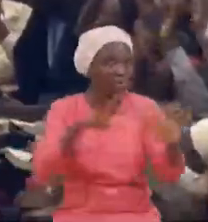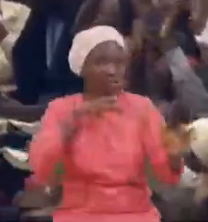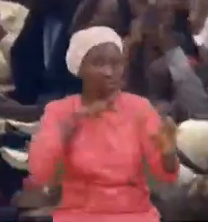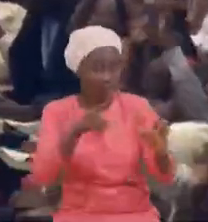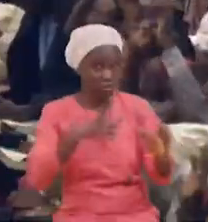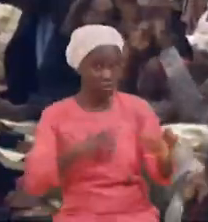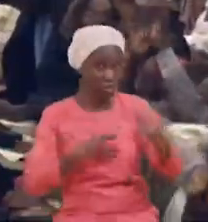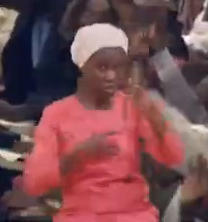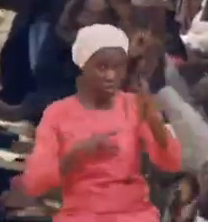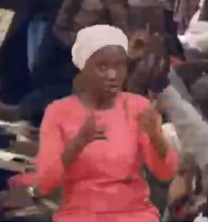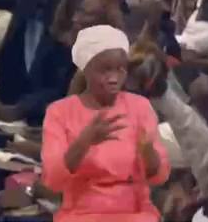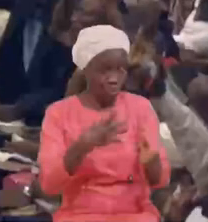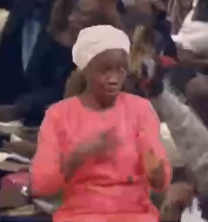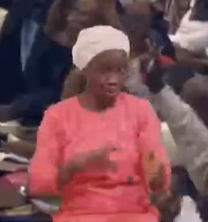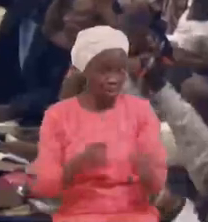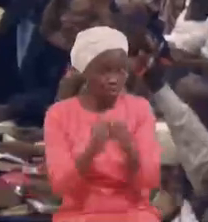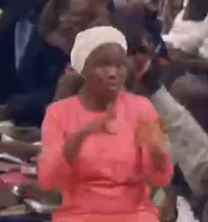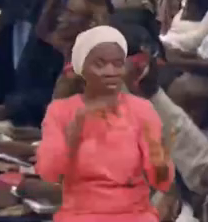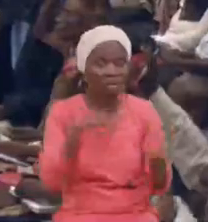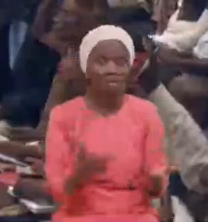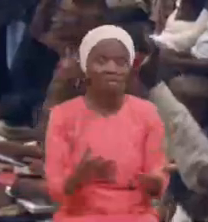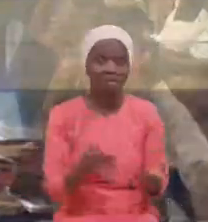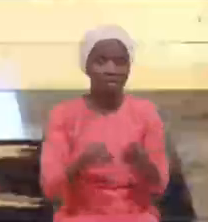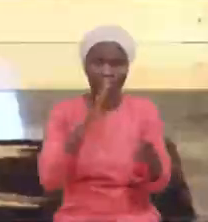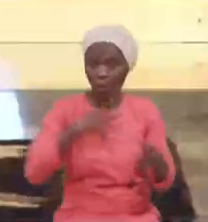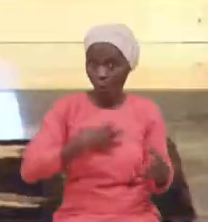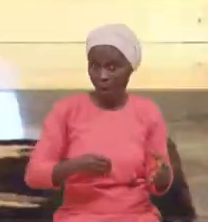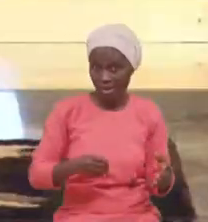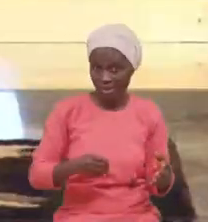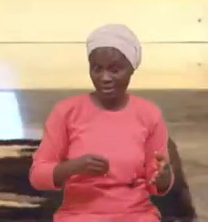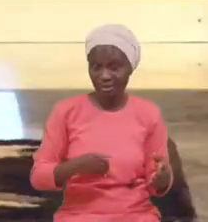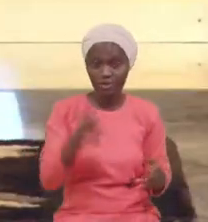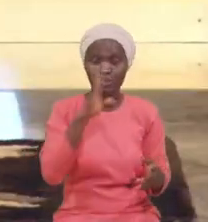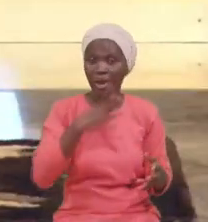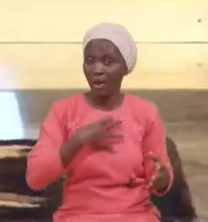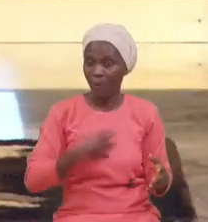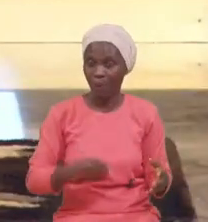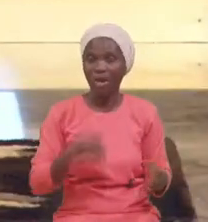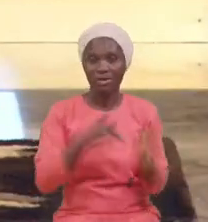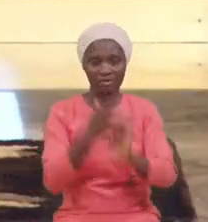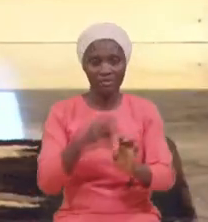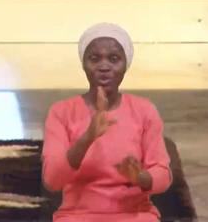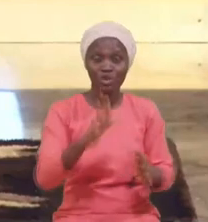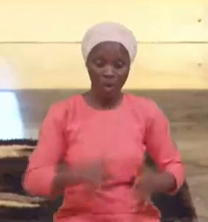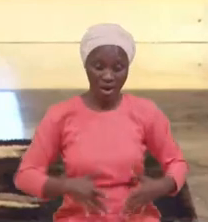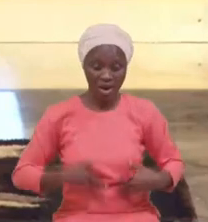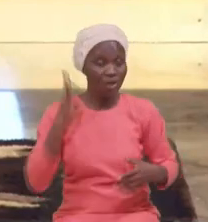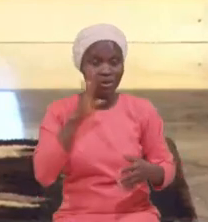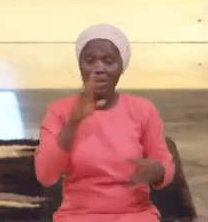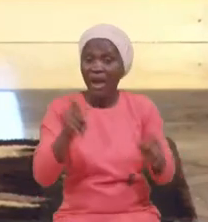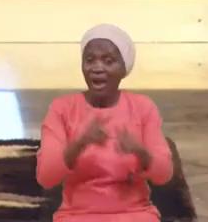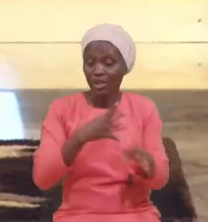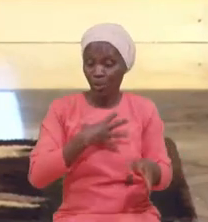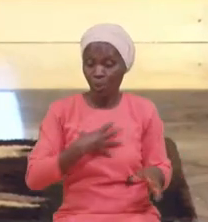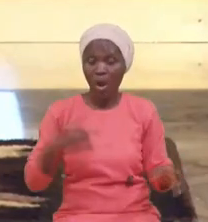Sans reproche, sans tache, sans ride, sans sueur, vous serez aussi blanc que le lit. Votre